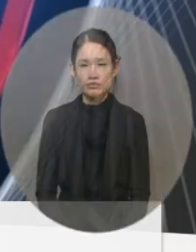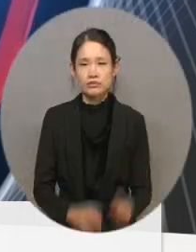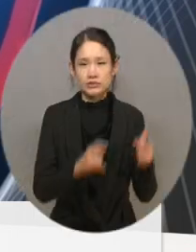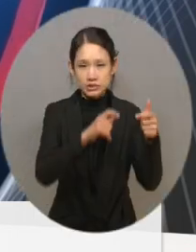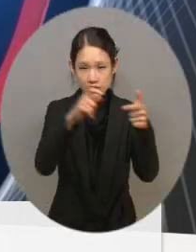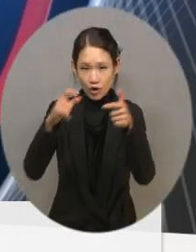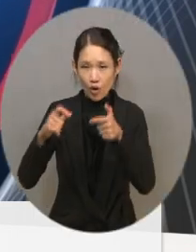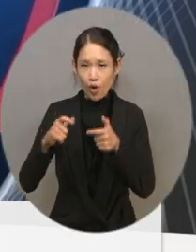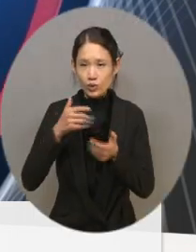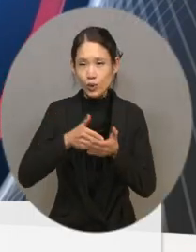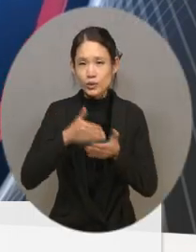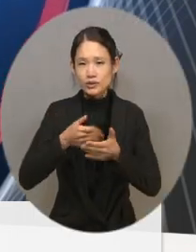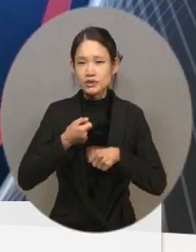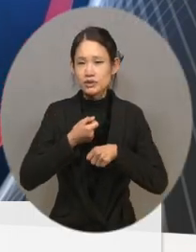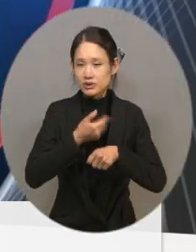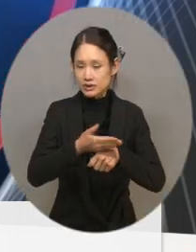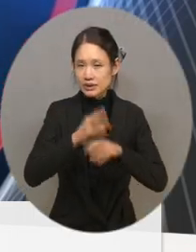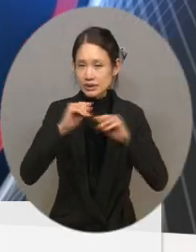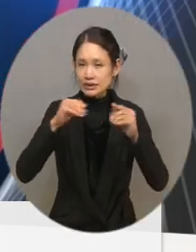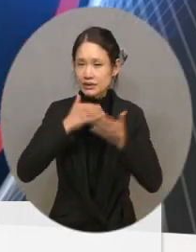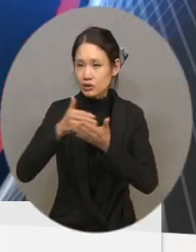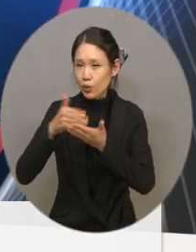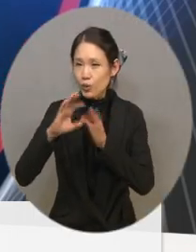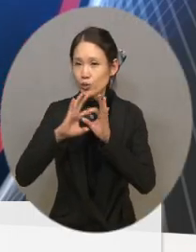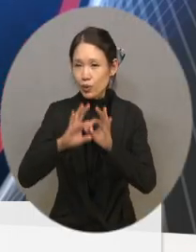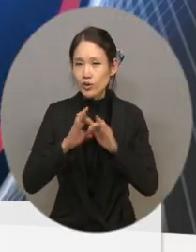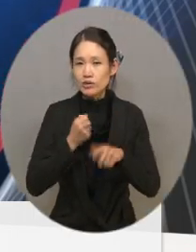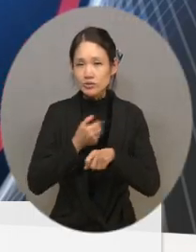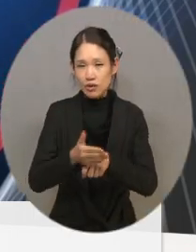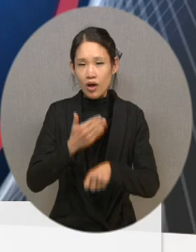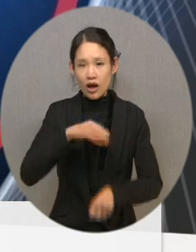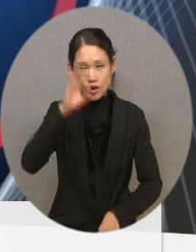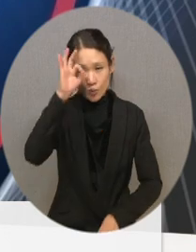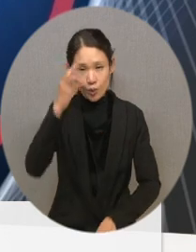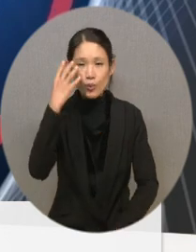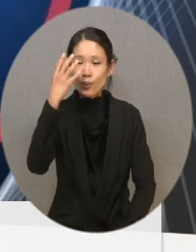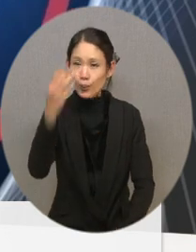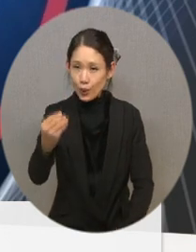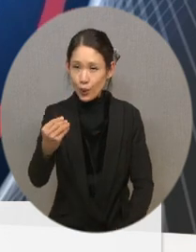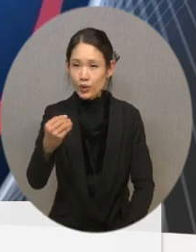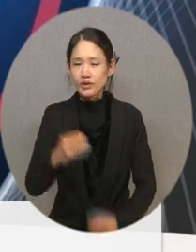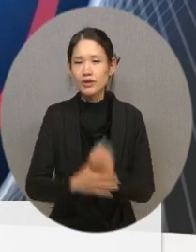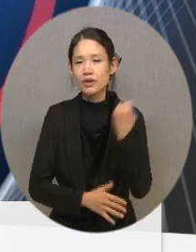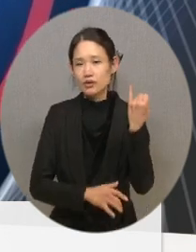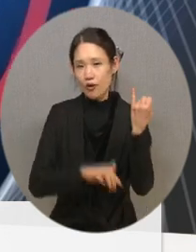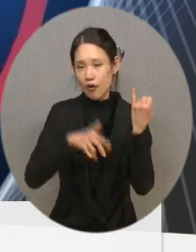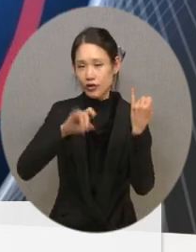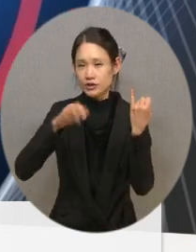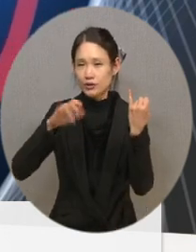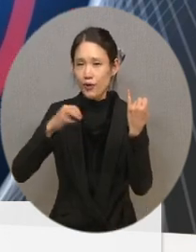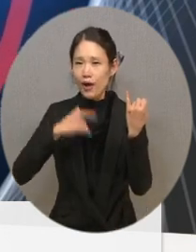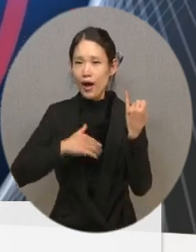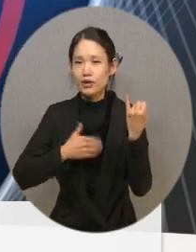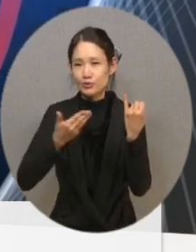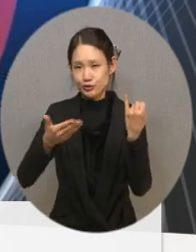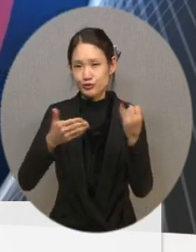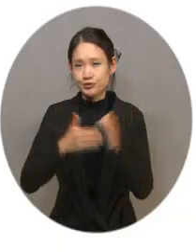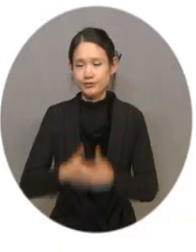다음으로 지역 곳곳의 소식을 지도를 통해 전하는 알고 보면 보인다. 정시훈 아나운서가